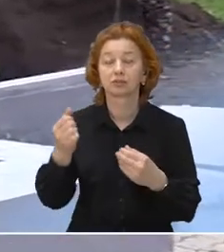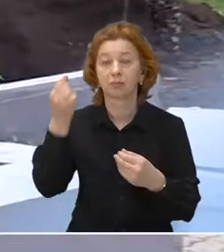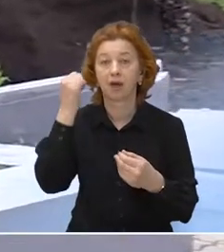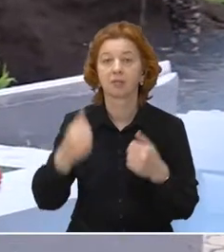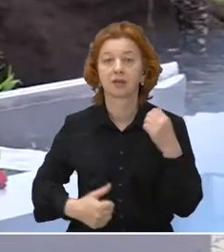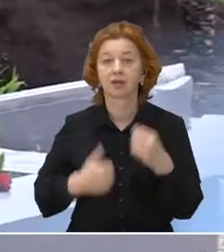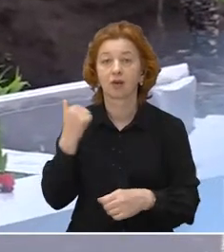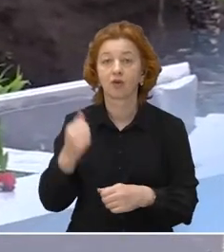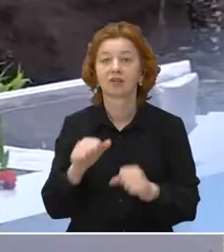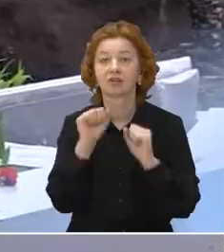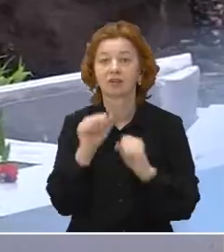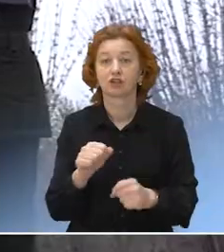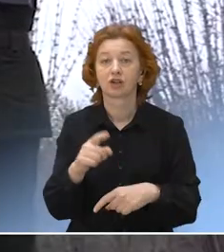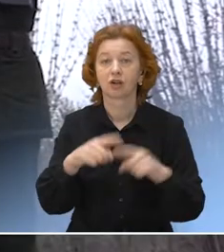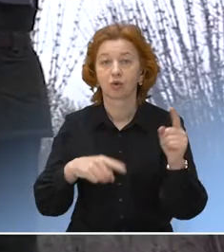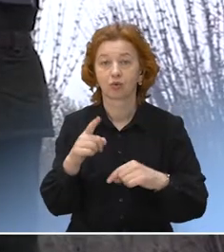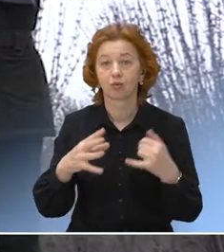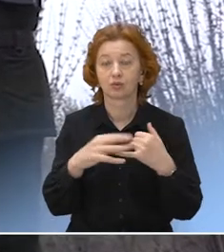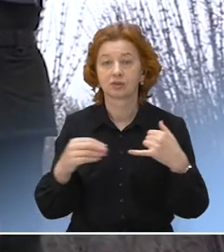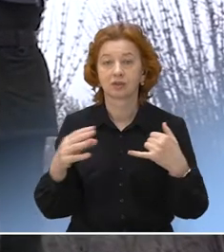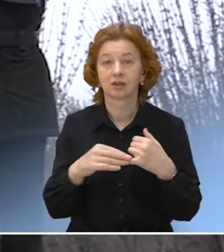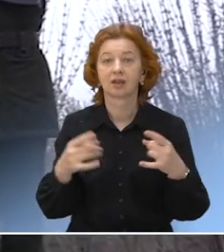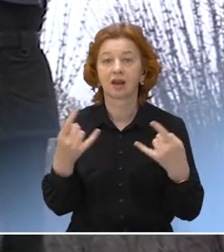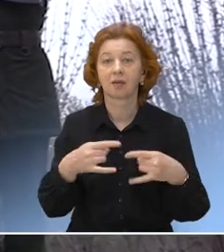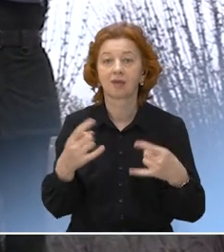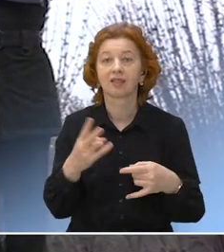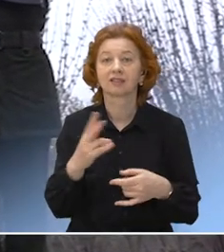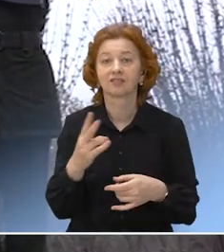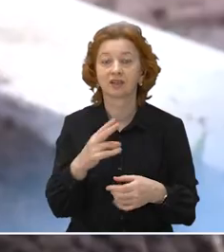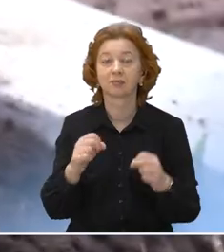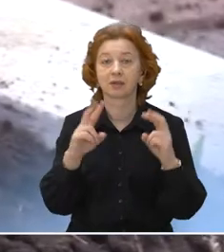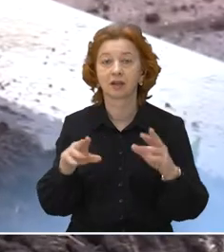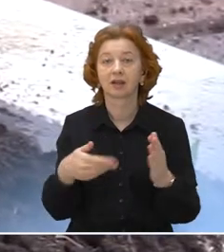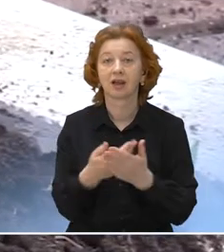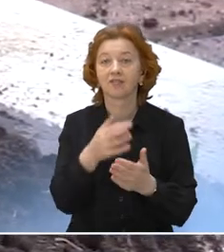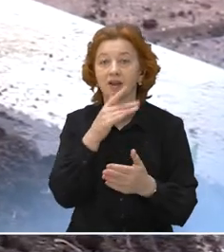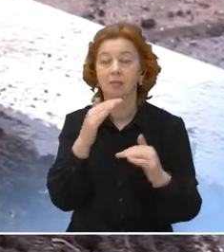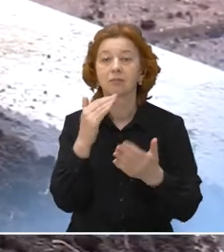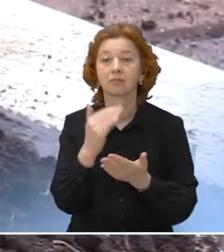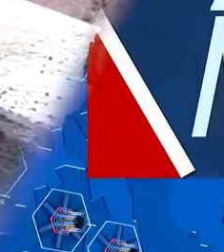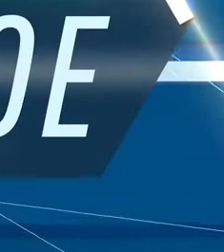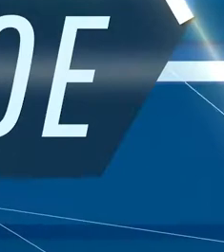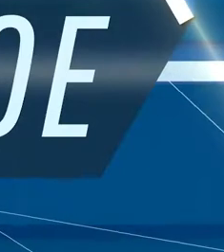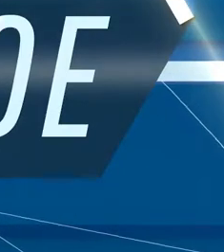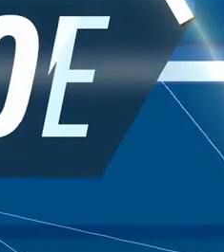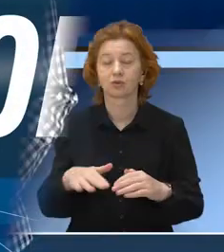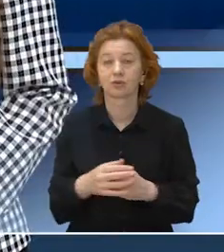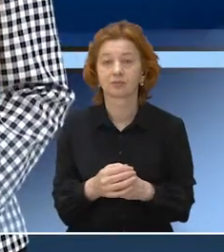память. Память героев, защищавших родную землю. Телекомпания «Несветай». Специально для программы «Время